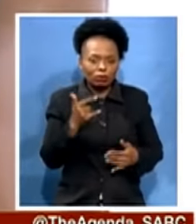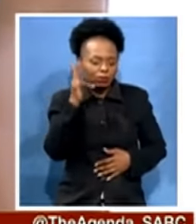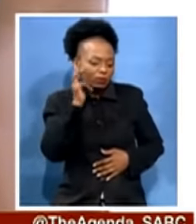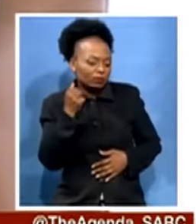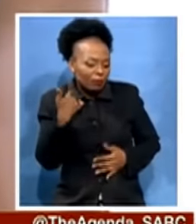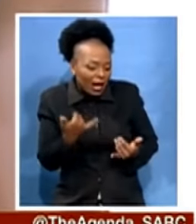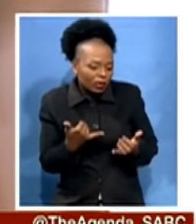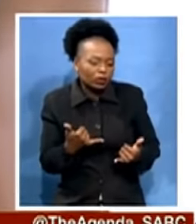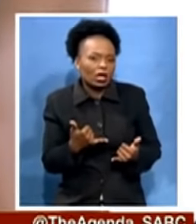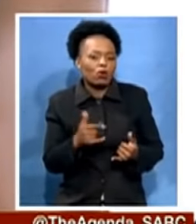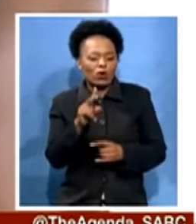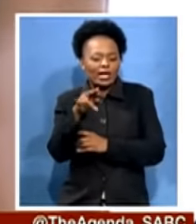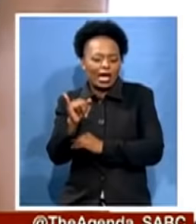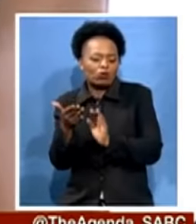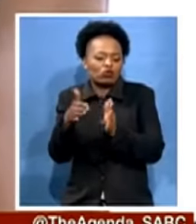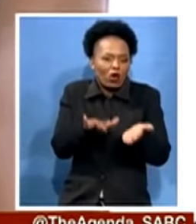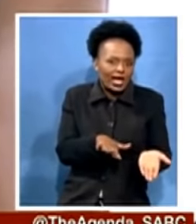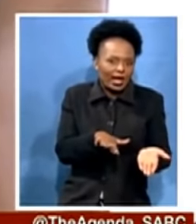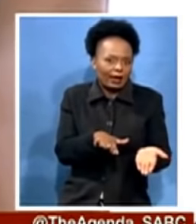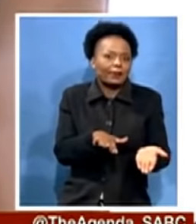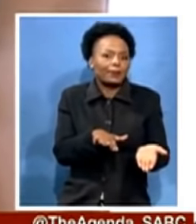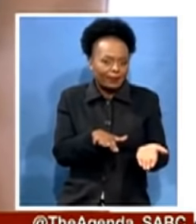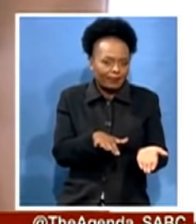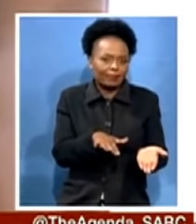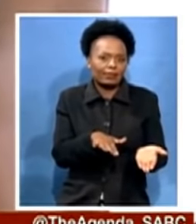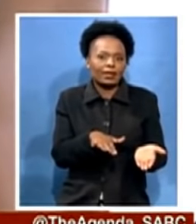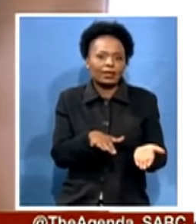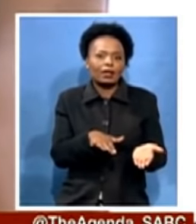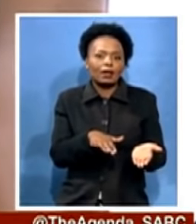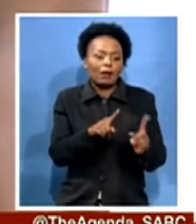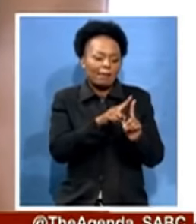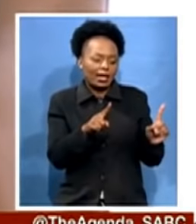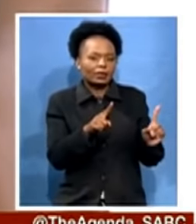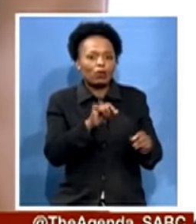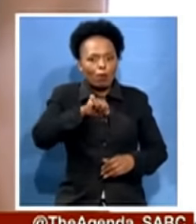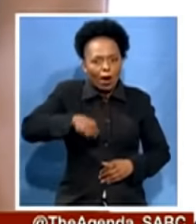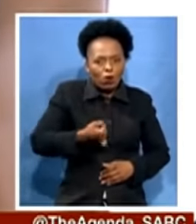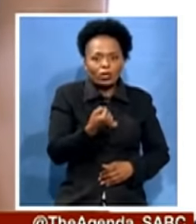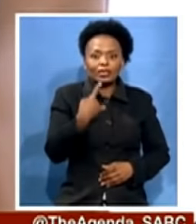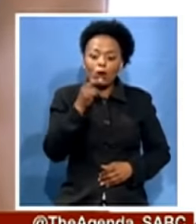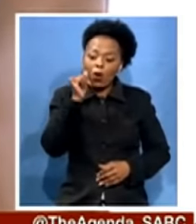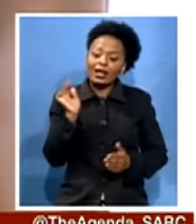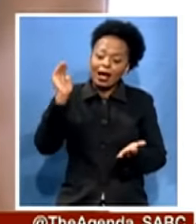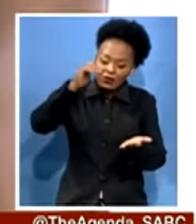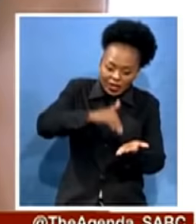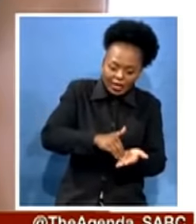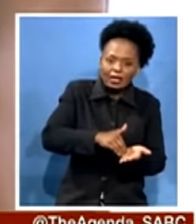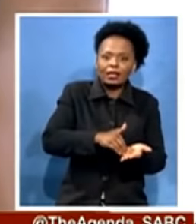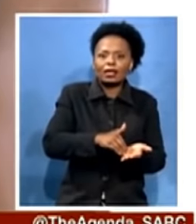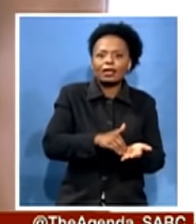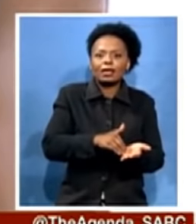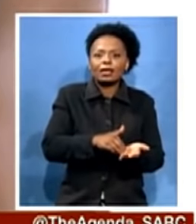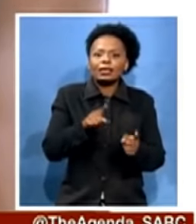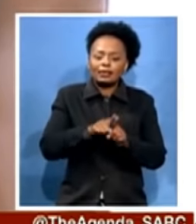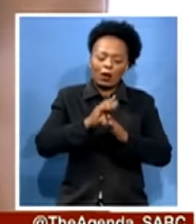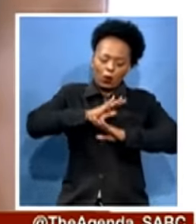nani esizoyenza ubesithembisile kumakoti ukuthi uma esefikile naye esehlisile uzobe sesifito khola